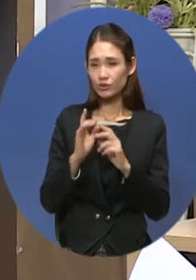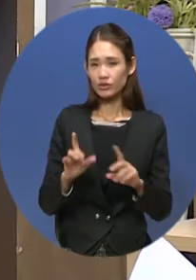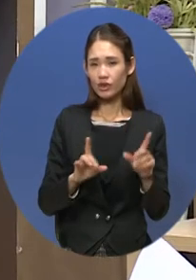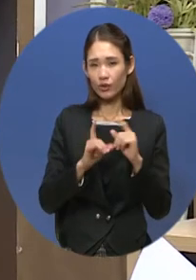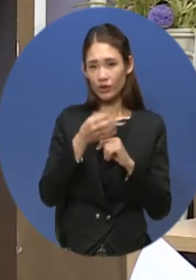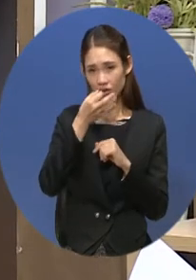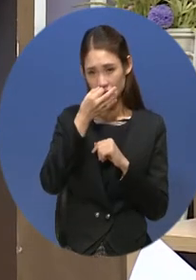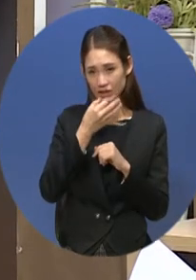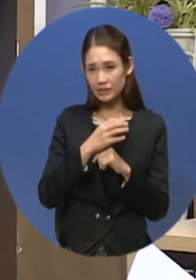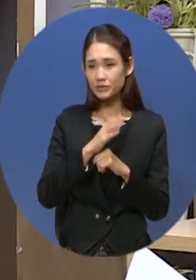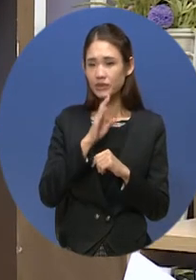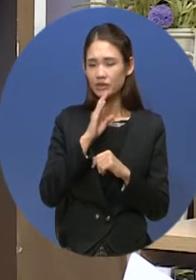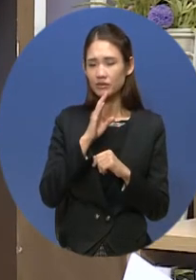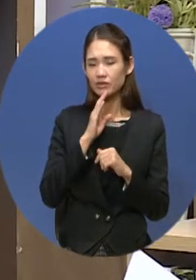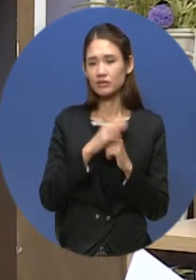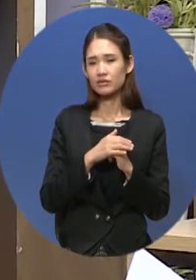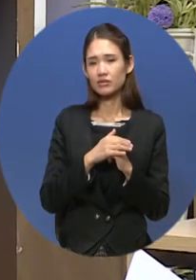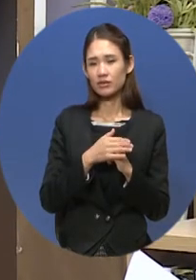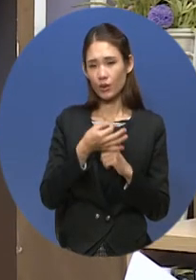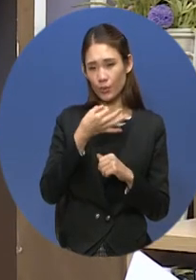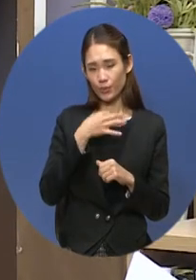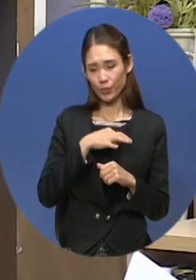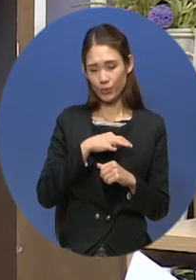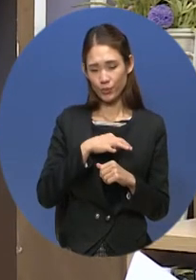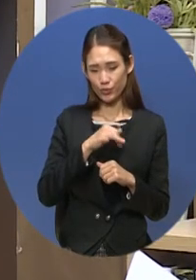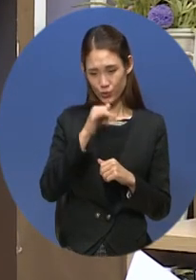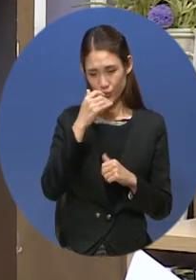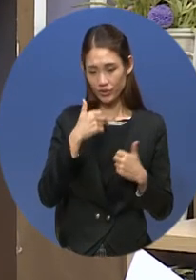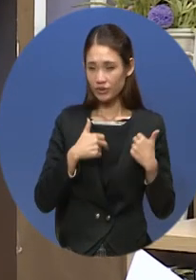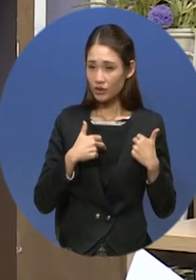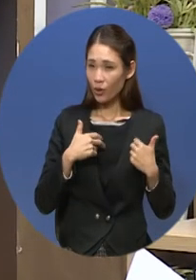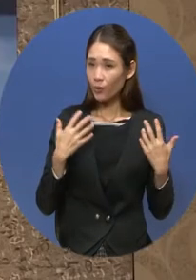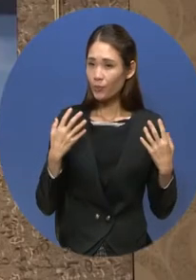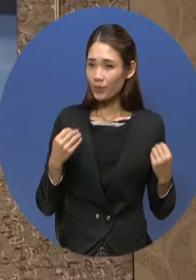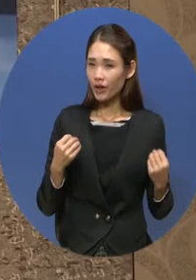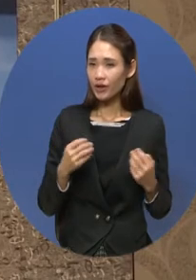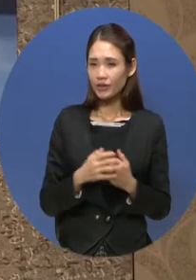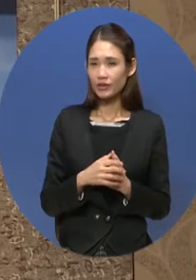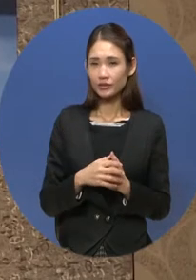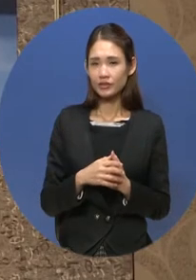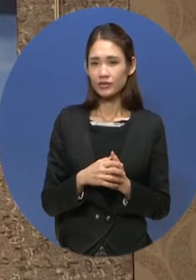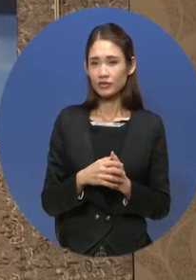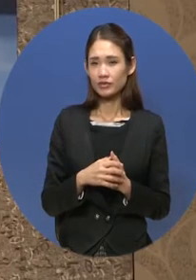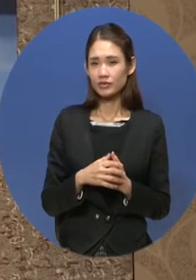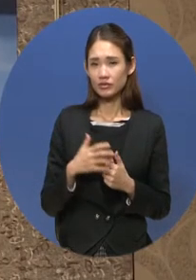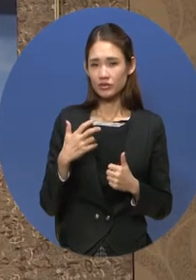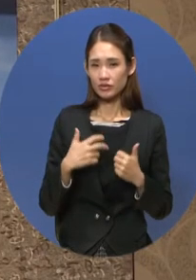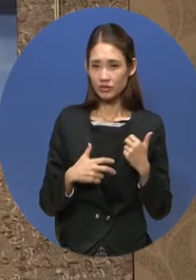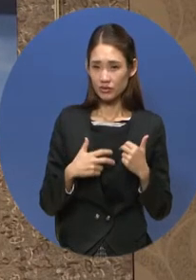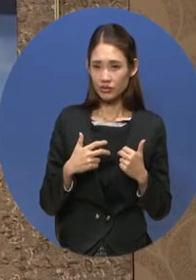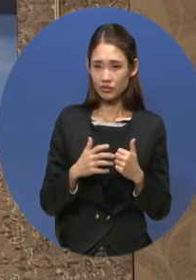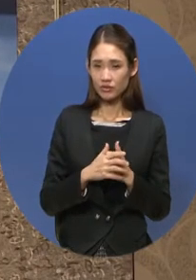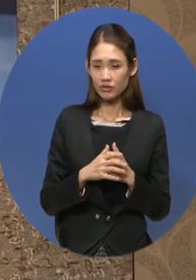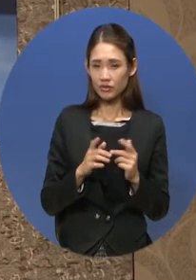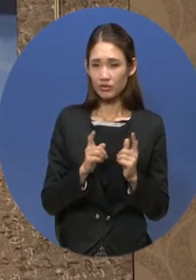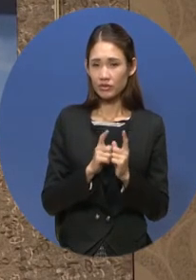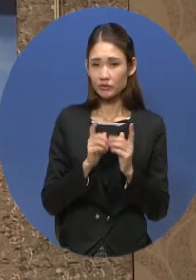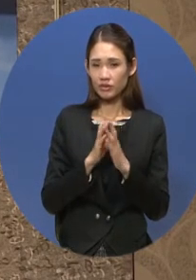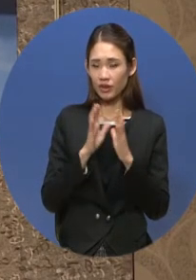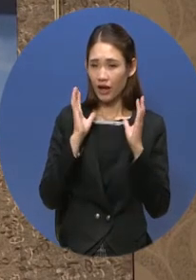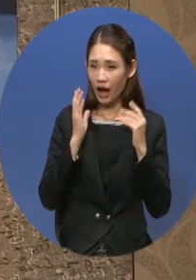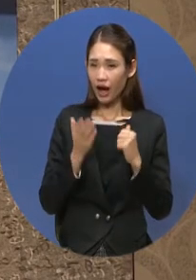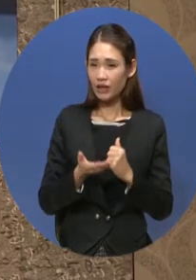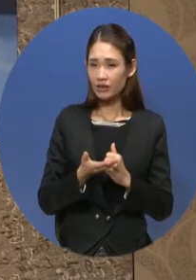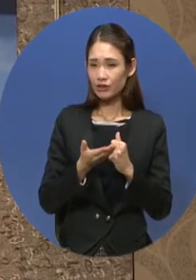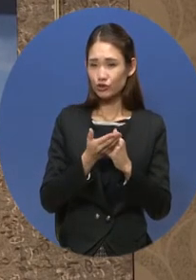힘도 들지만 그 나름대로의 보람을 찾아서 즐거움도 많이 있거든요. 네. 그런데 그런 즐거움을 직접 아이를